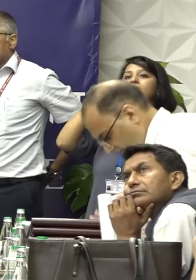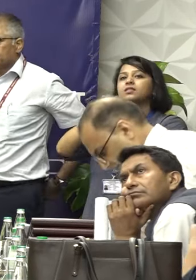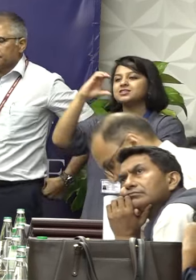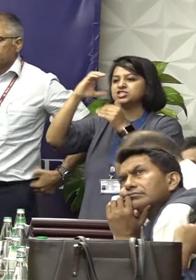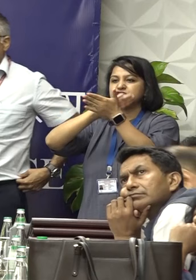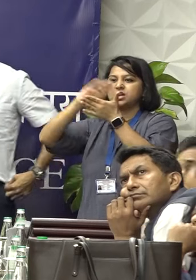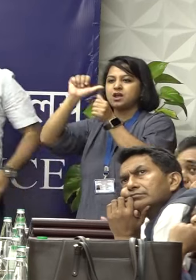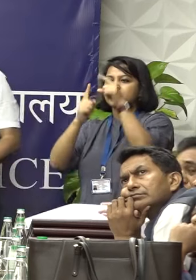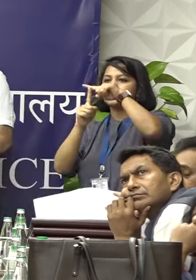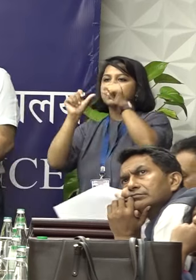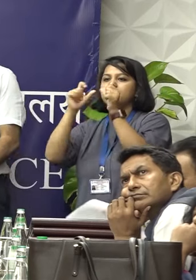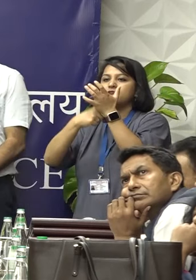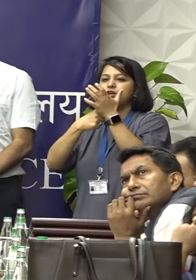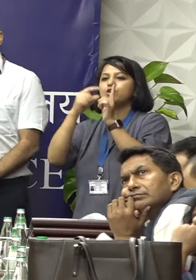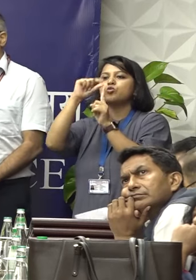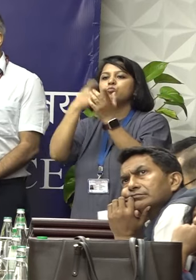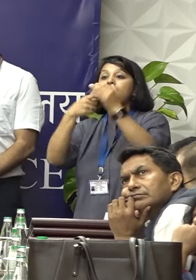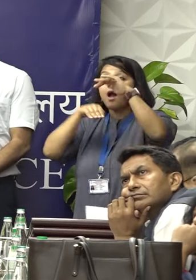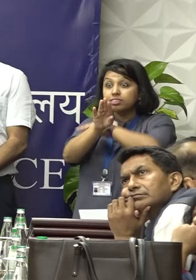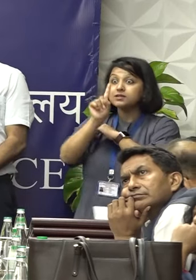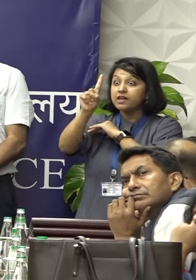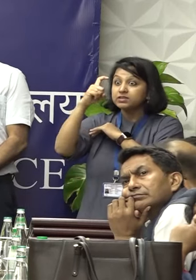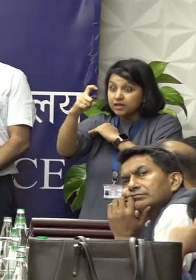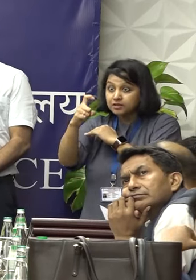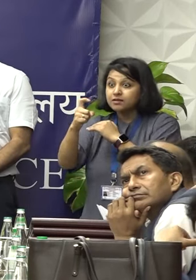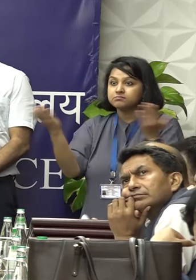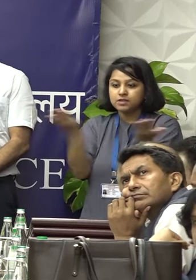तहत 17 समझौता ज्ञापन आज यहाँ किए जाएंगे।